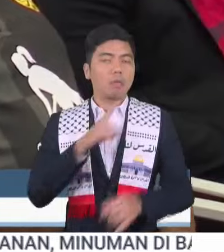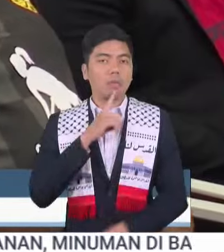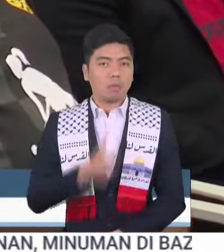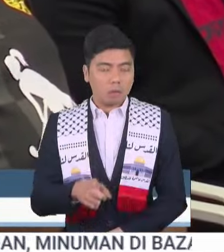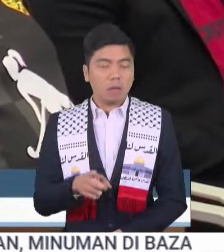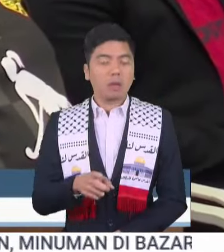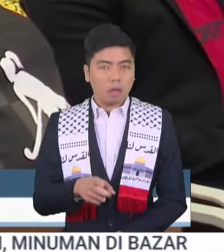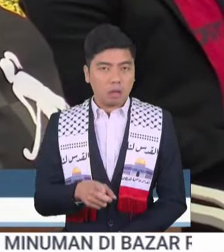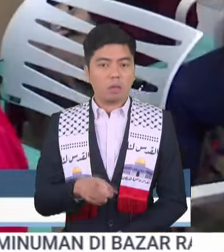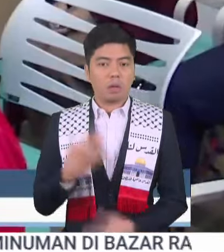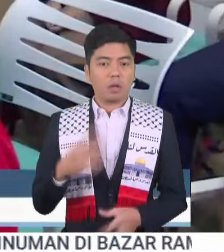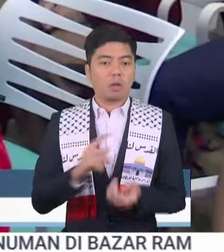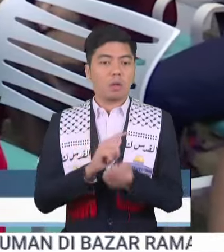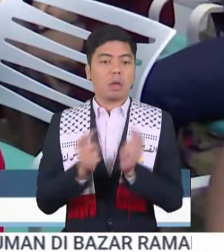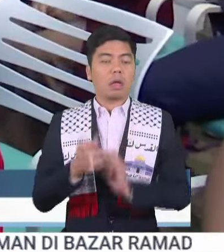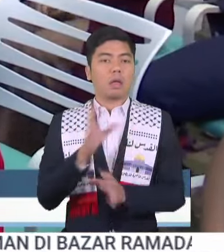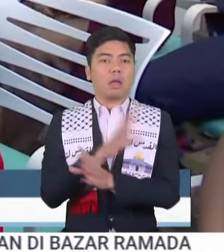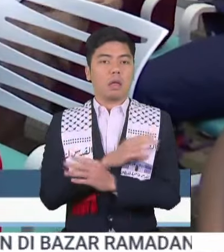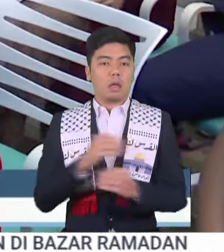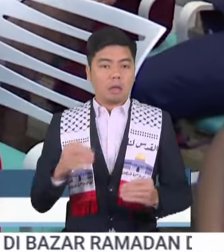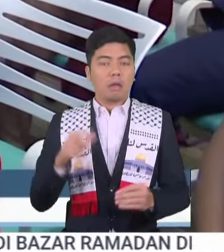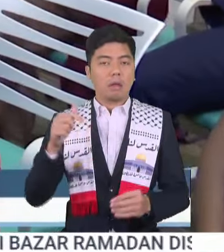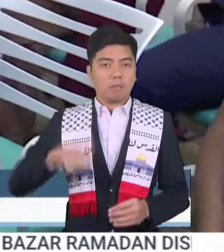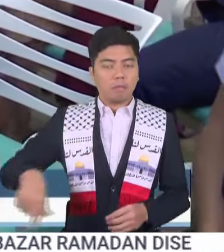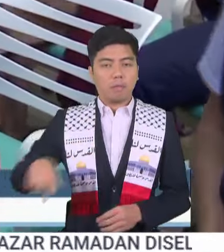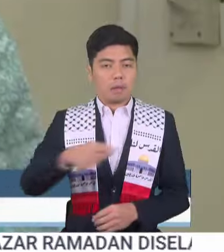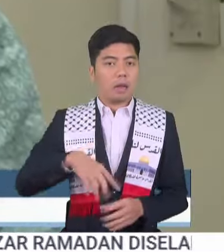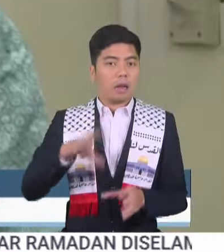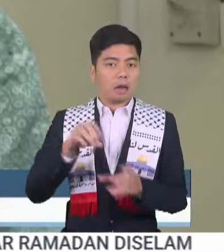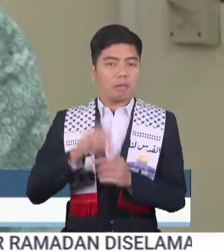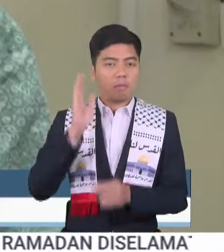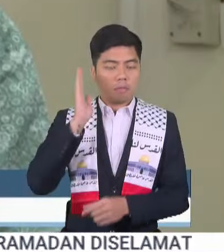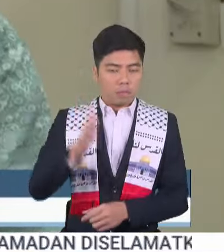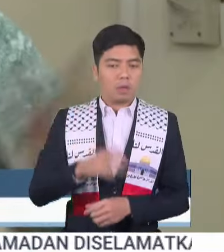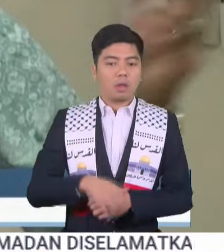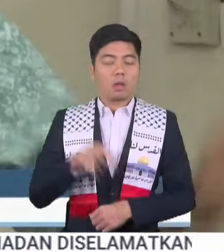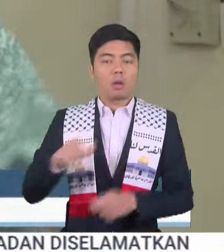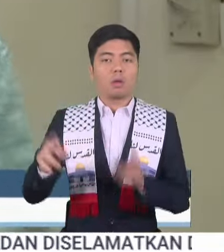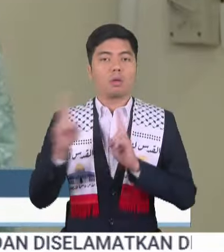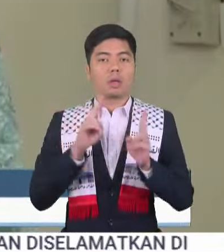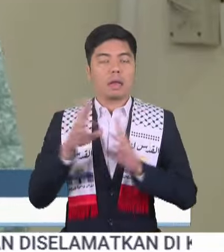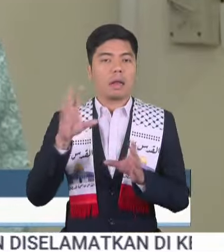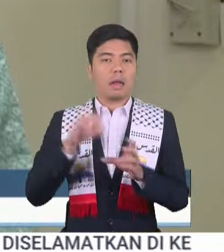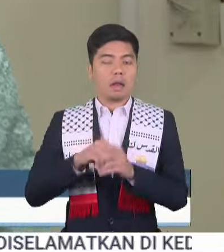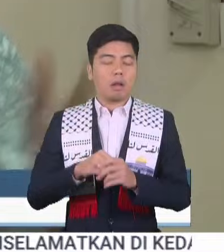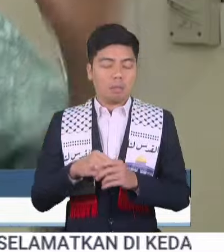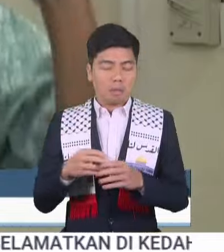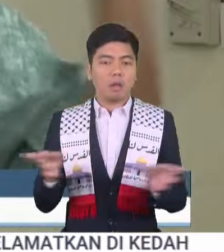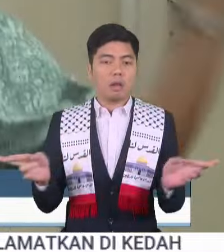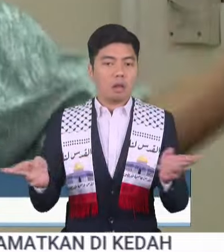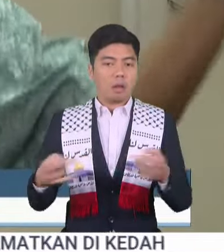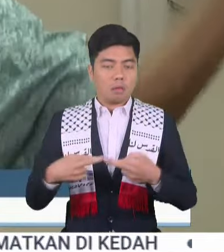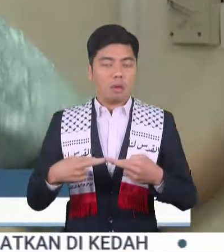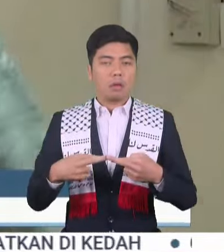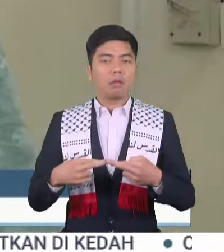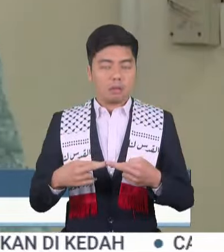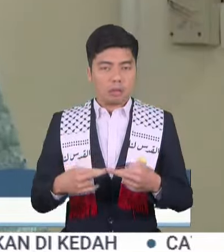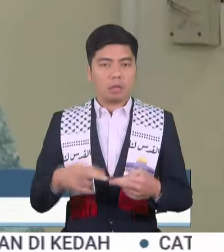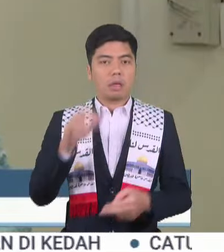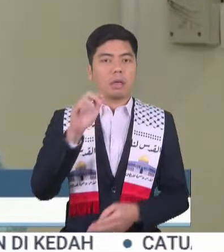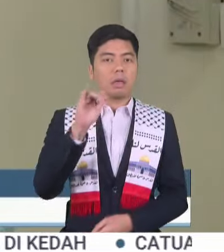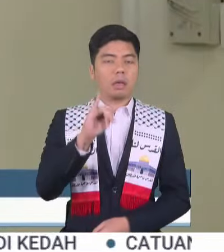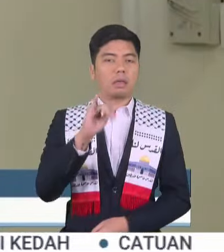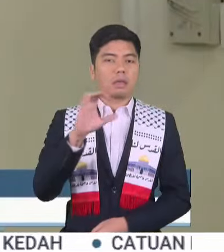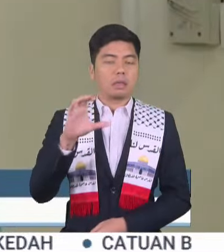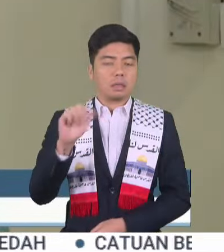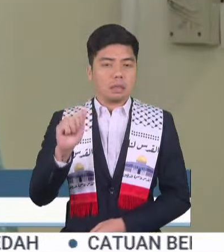sekaligus menjadikan Sarawak sebagai kuasa sukan di negara ini. Beliau berucap pada majlis penutupan kursus pentadbiran sukan SSC